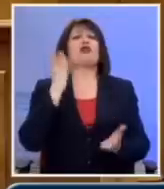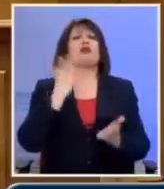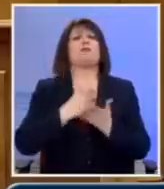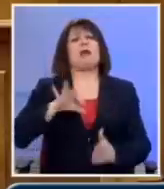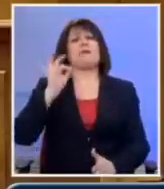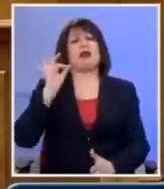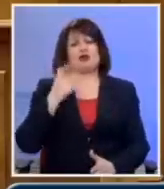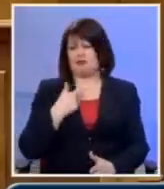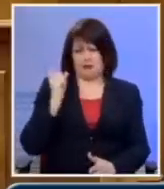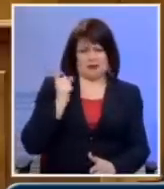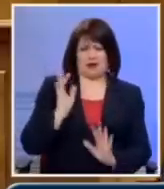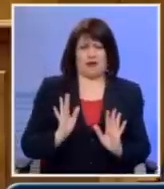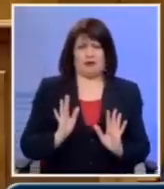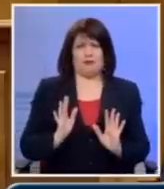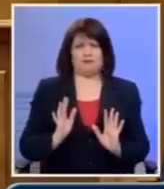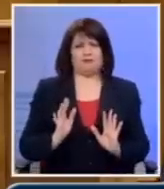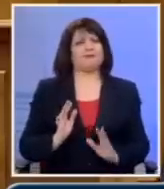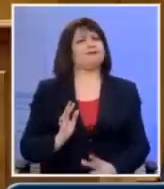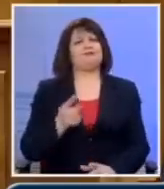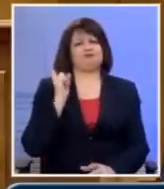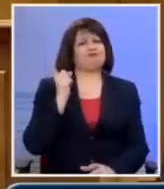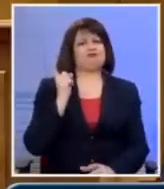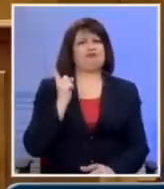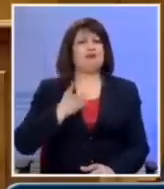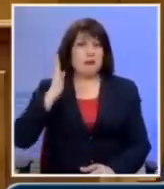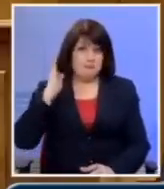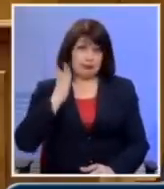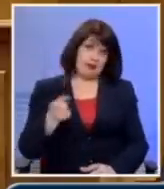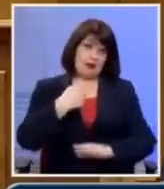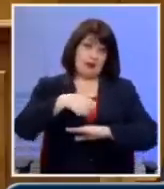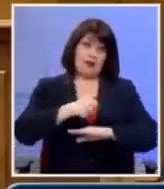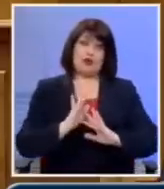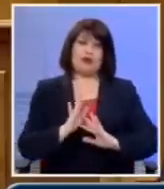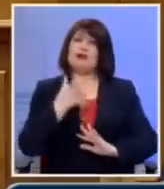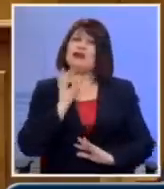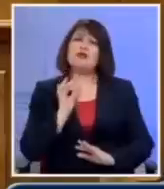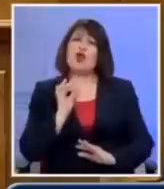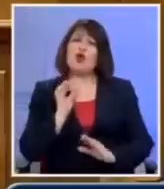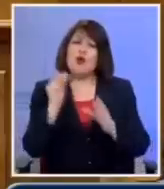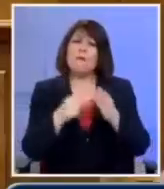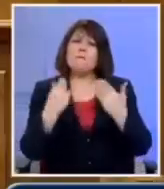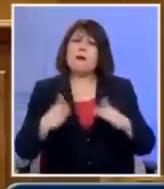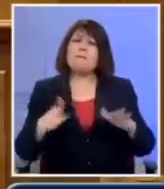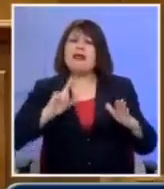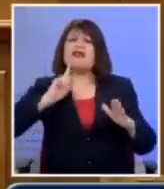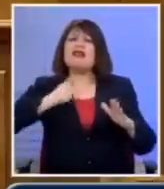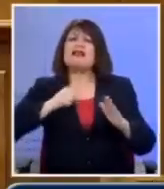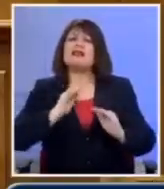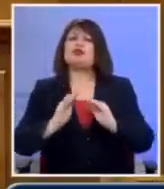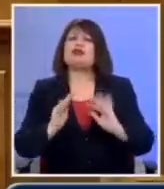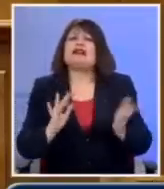δεν τις κρίνουμε, δεν τις κατακρίνουμε και δεν τις ποινικοποιούμε φυσικά. Γιατί να περάσουν αυτές οι διατάξεις